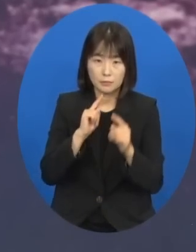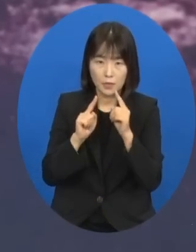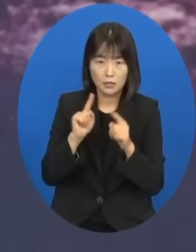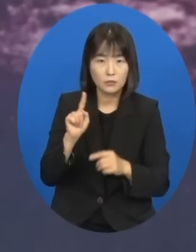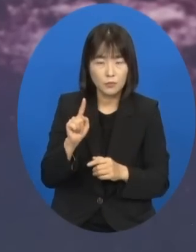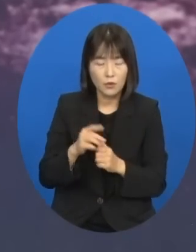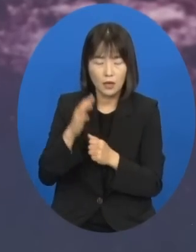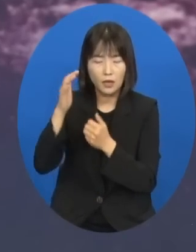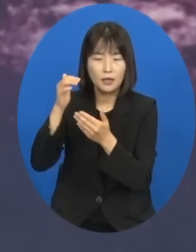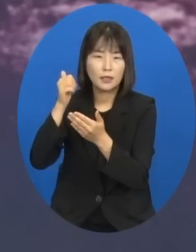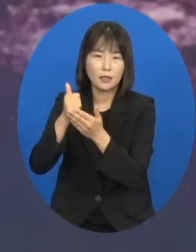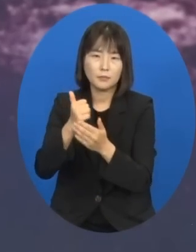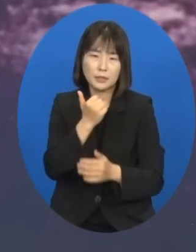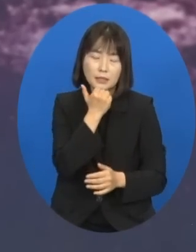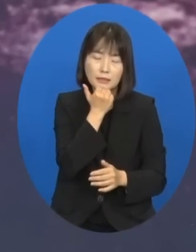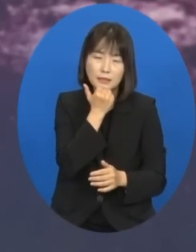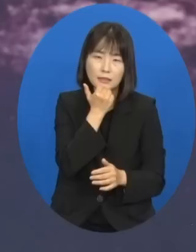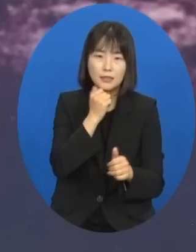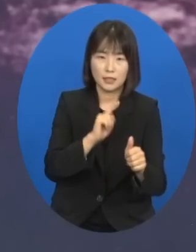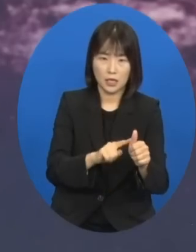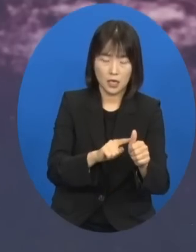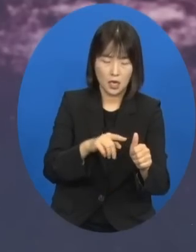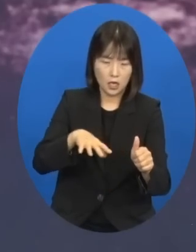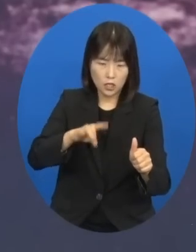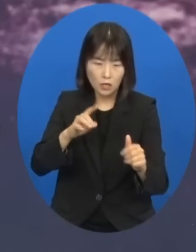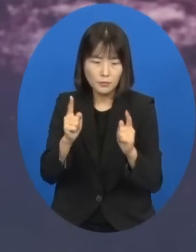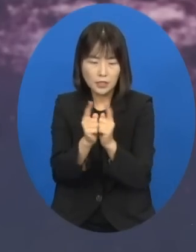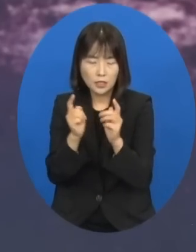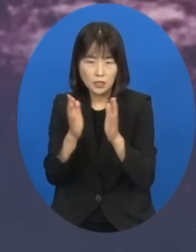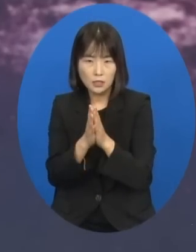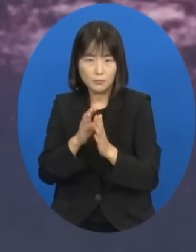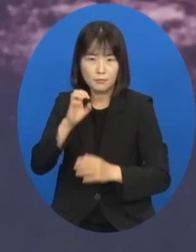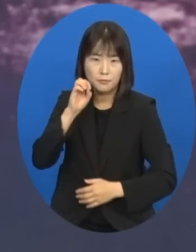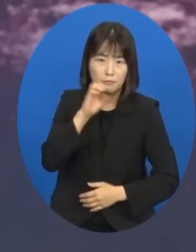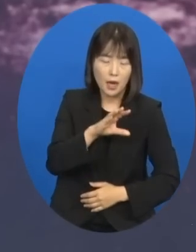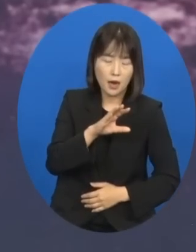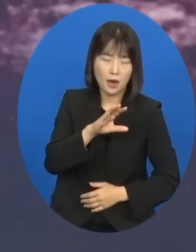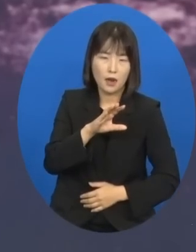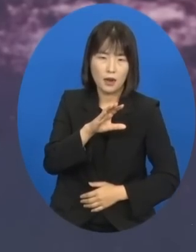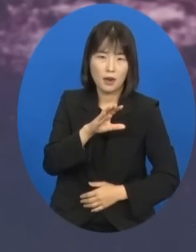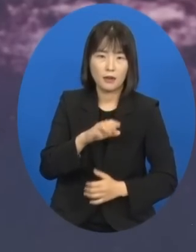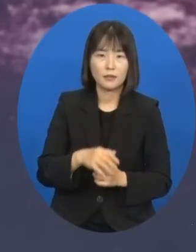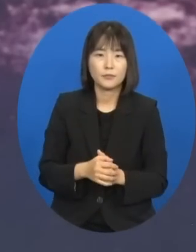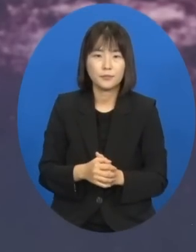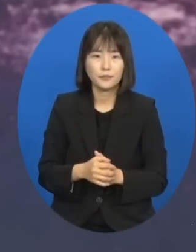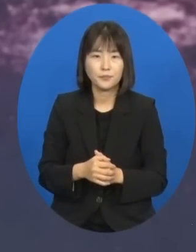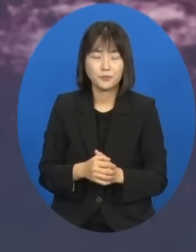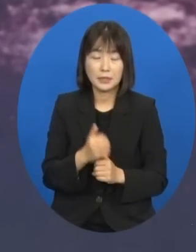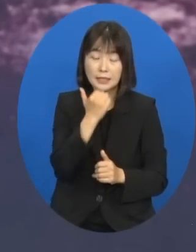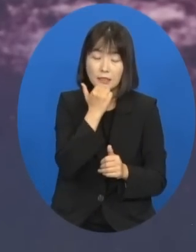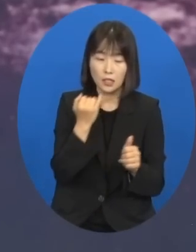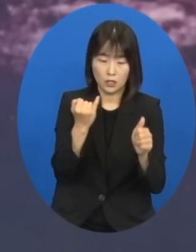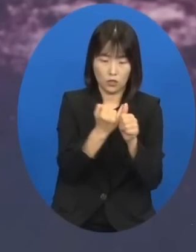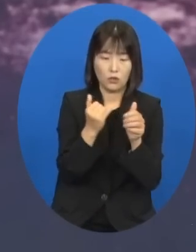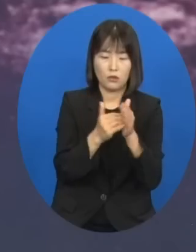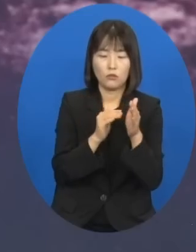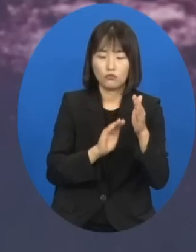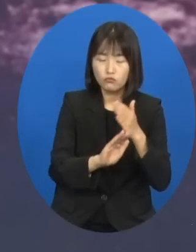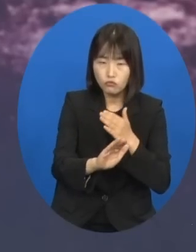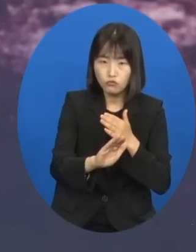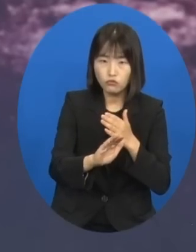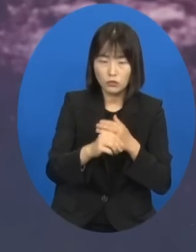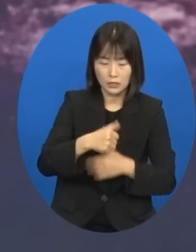하나님이 이삭에게 처음으로 직접 말씀하시는 장면입니다. 물론 그가 결혼 이후에 자녀가 없었을